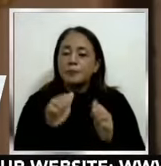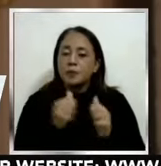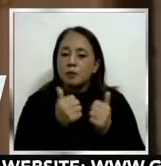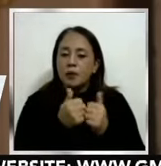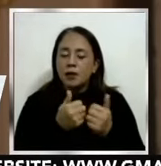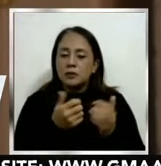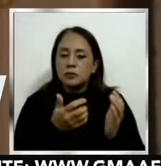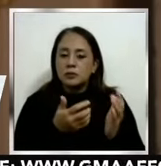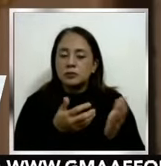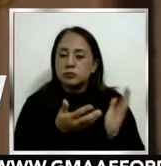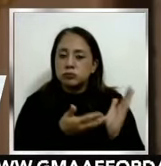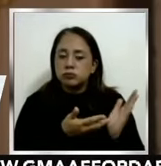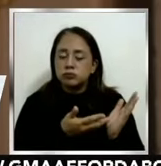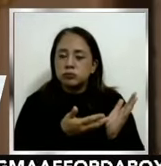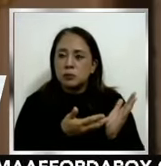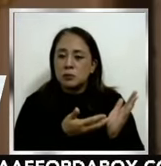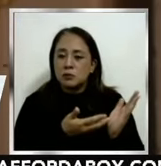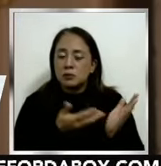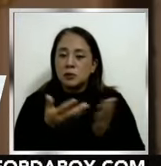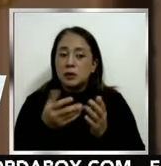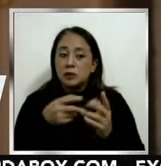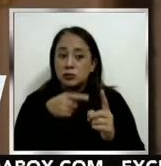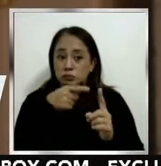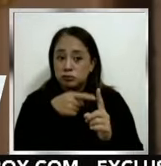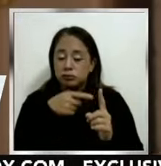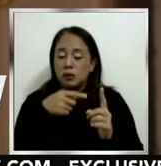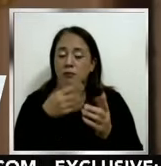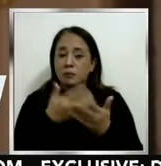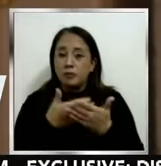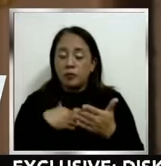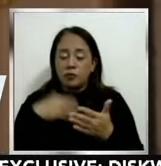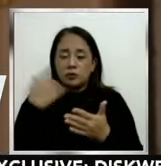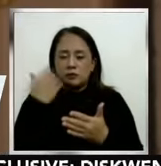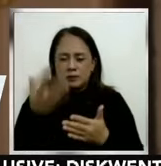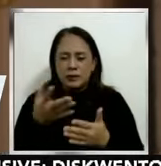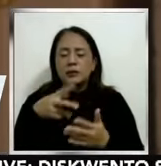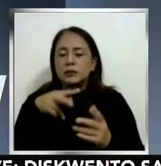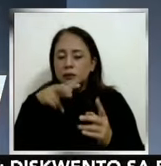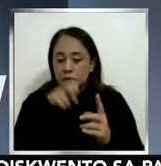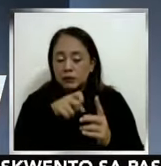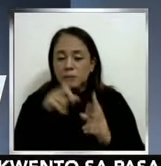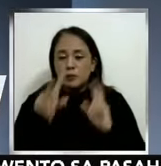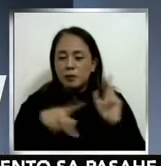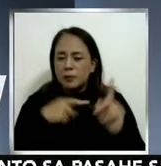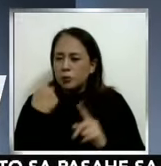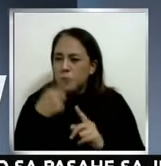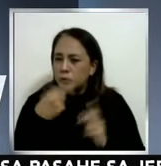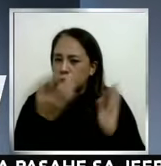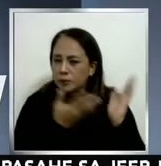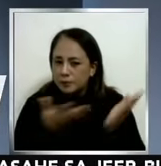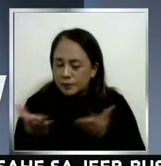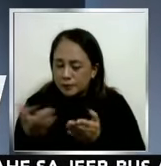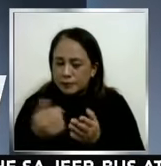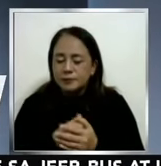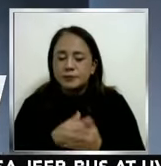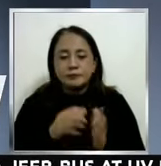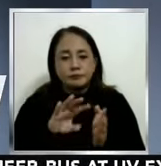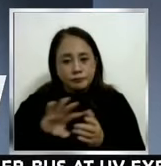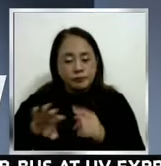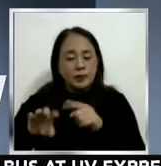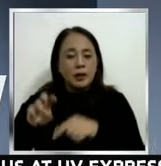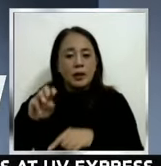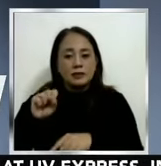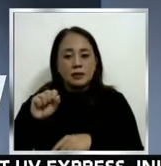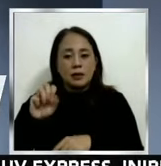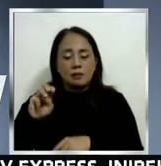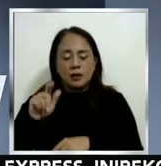ating biktima bago namatay. Nakita niya rin itong mga tao kung sino nagdala. Bukod kay Samano, may tatlong tao pa raw